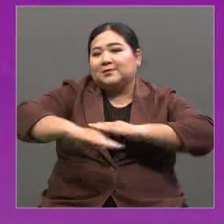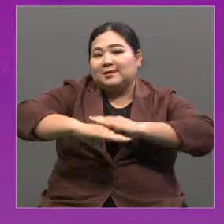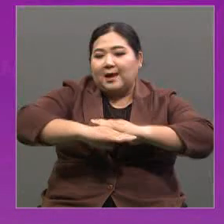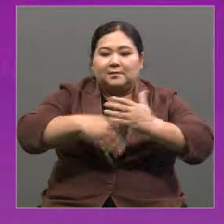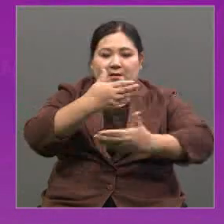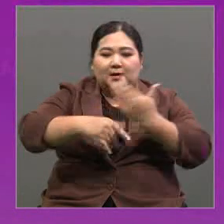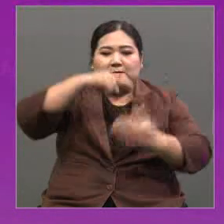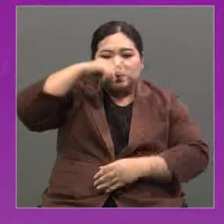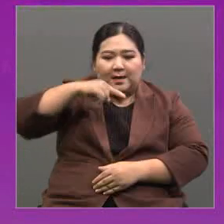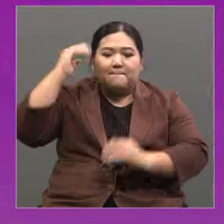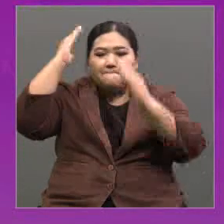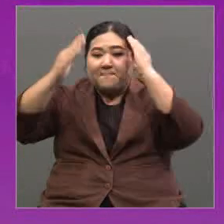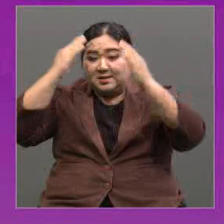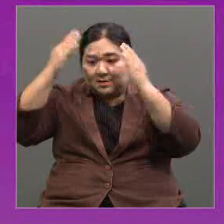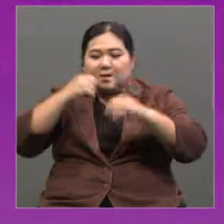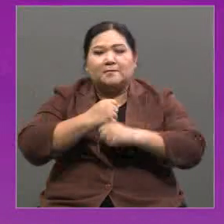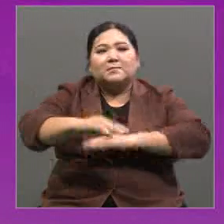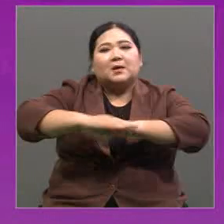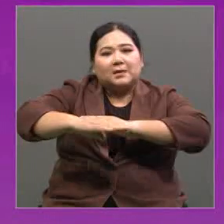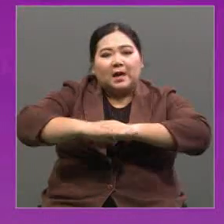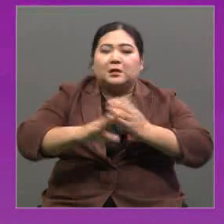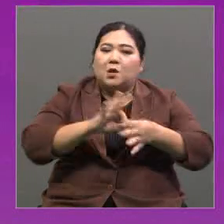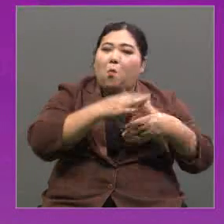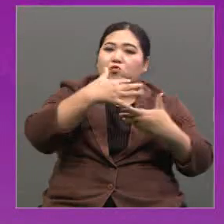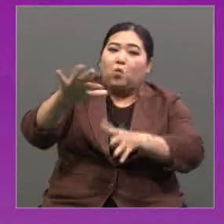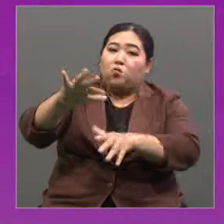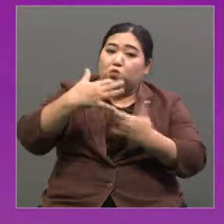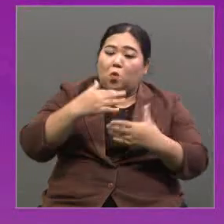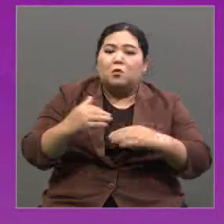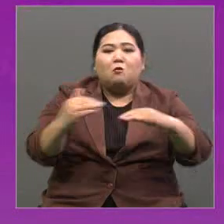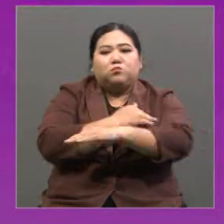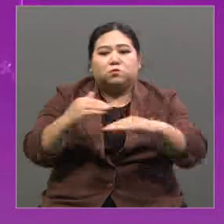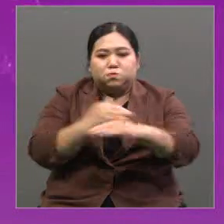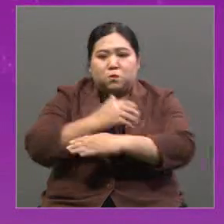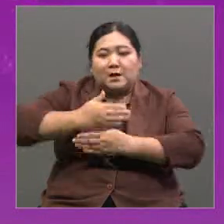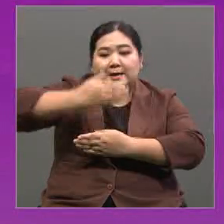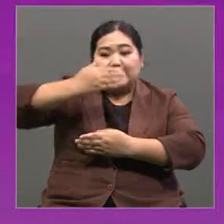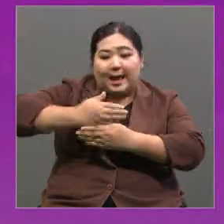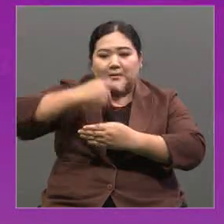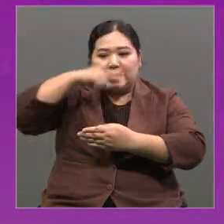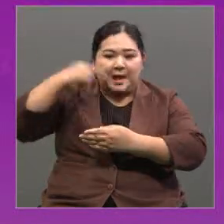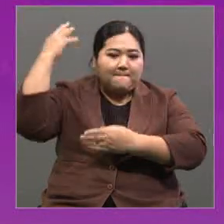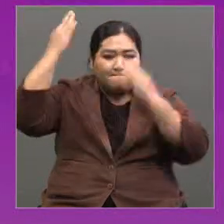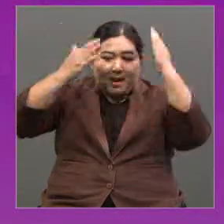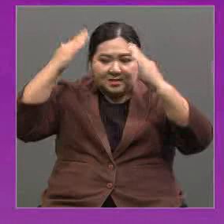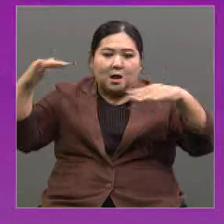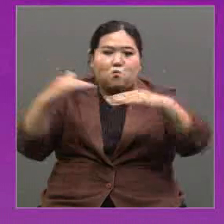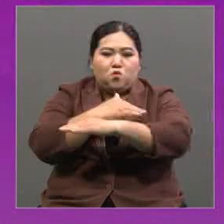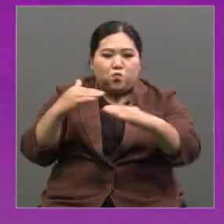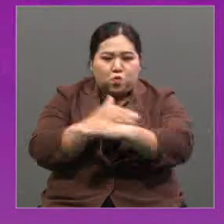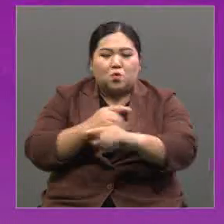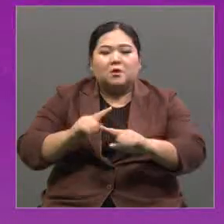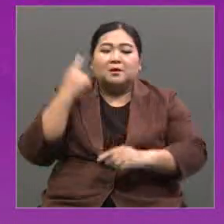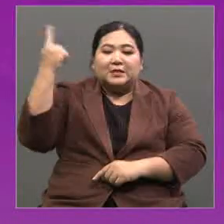การจัดการชายแดนนะครับเพื่อเร่งแก้ปัญหาการขนส่งและการจราจรผ่านด่านพร้อมกับเชื่อมเส้นทางการท่องเที่ยว